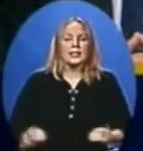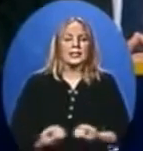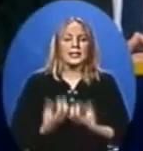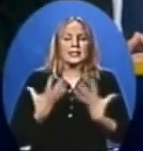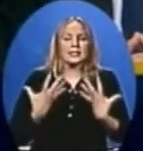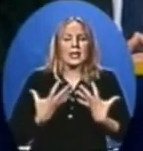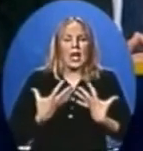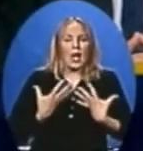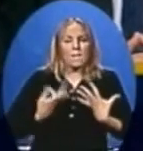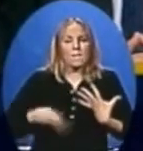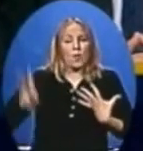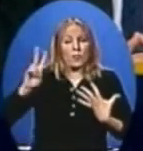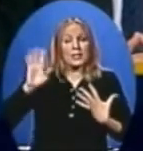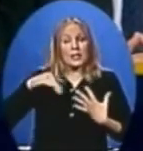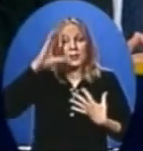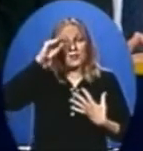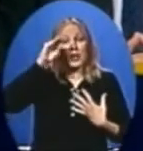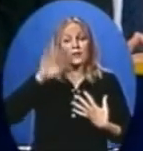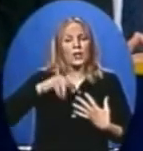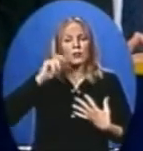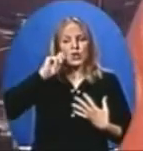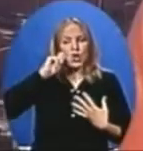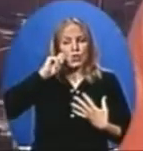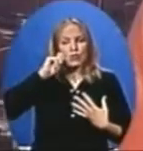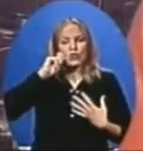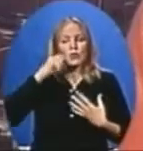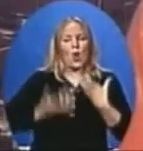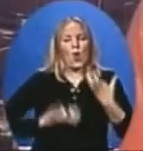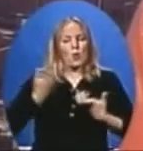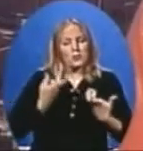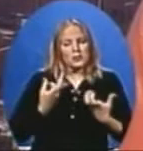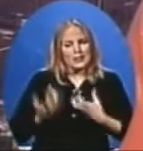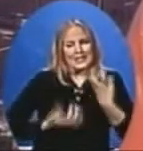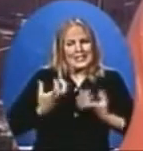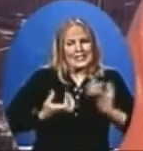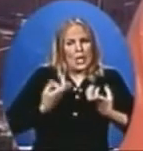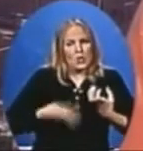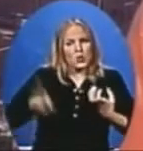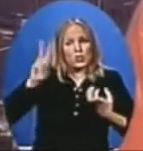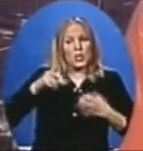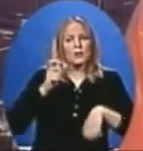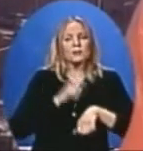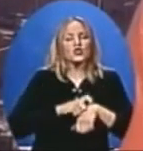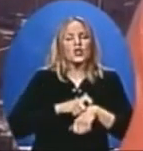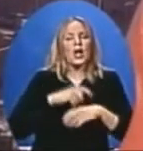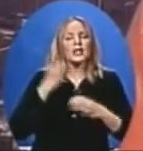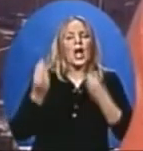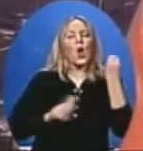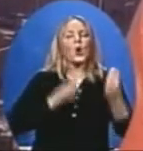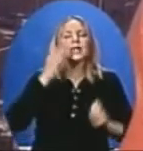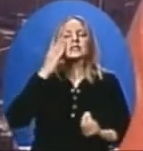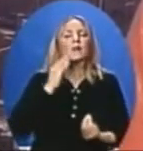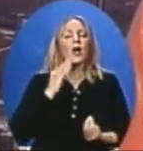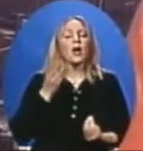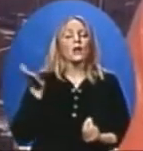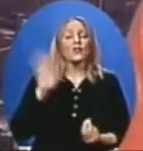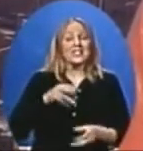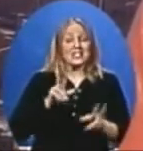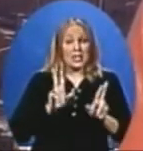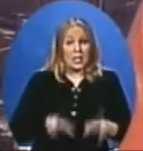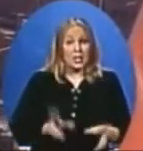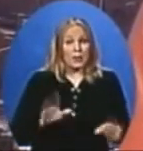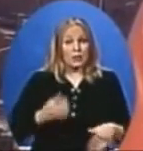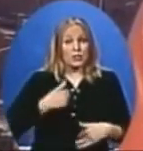מאוד מאוד מוגברת גם אצל גברים וגם אצל נשים של ההורמון הזה בשעת האורגזמה, אבל הוא קיים גם